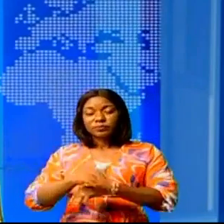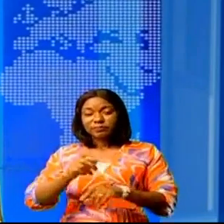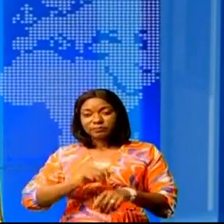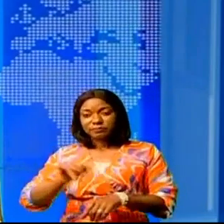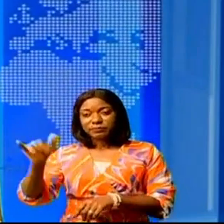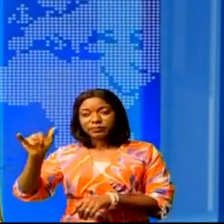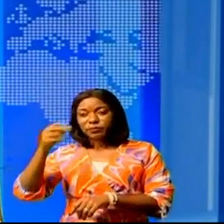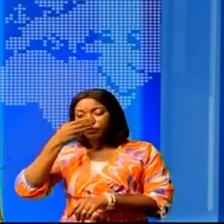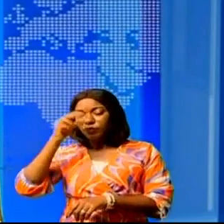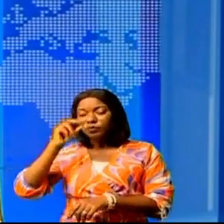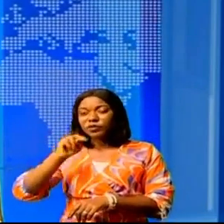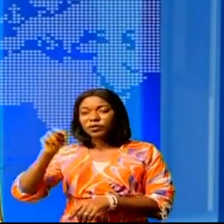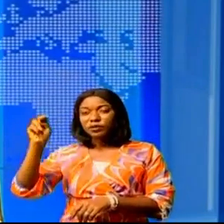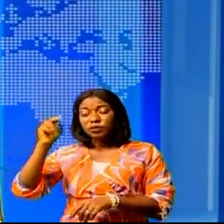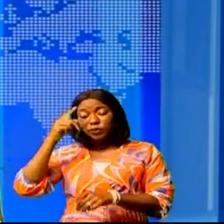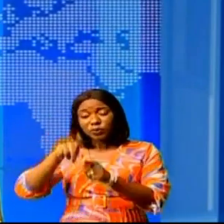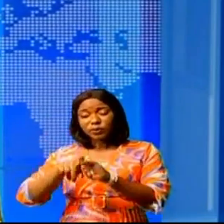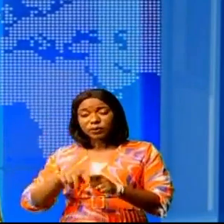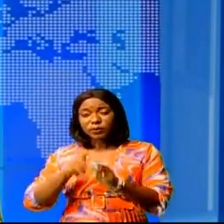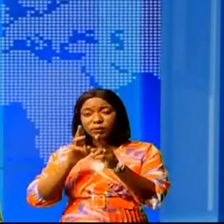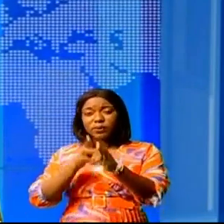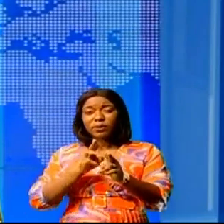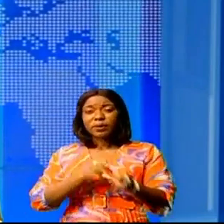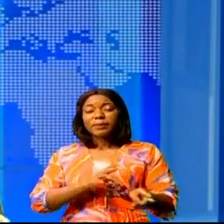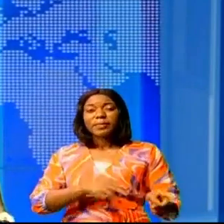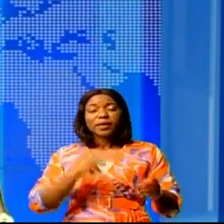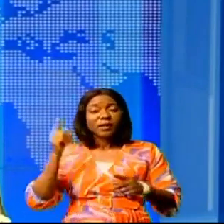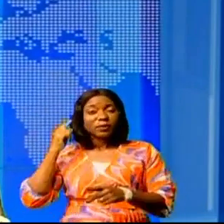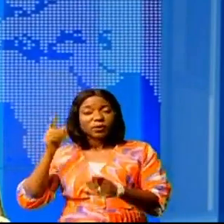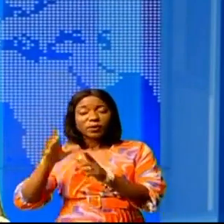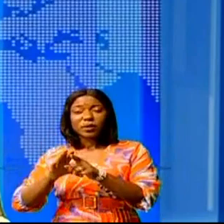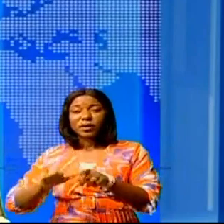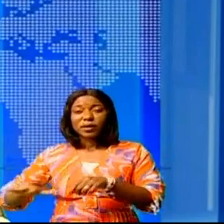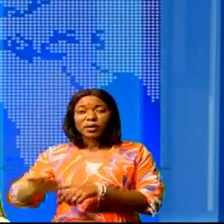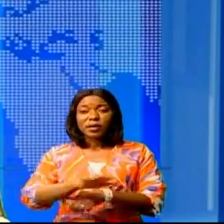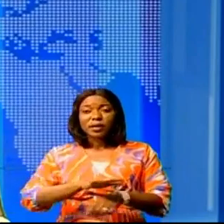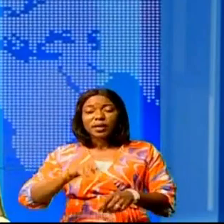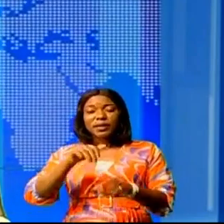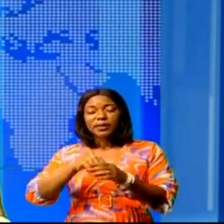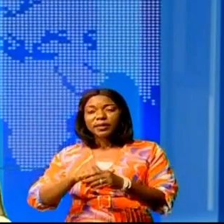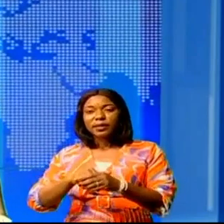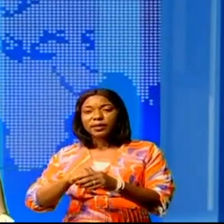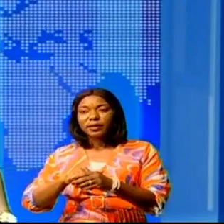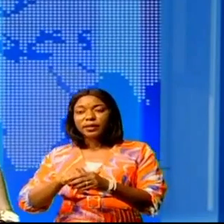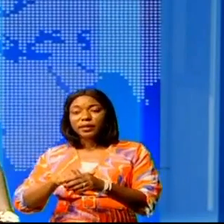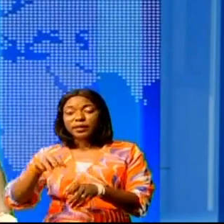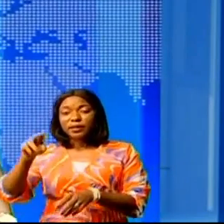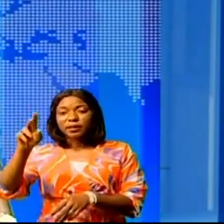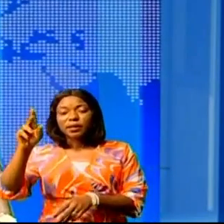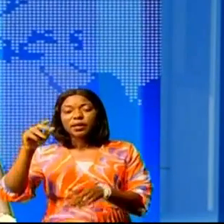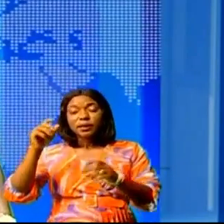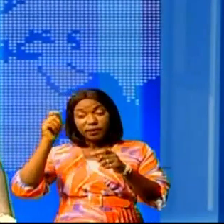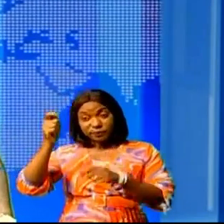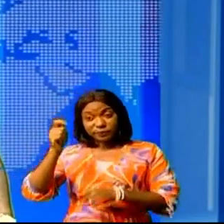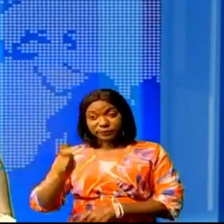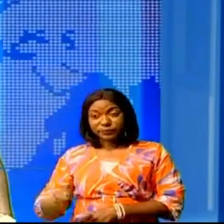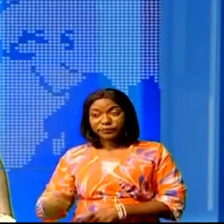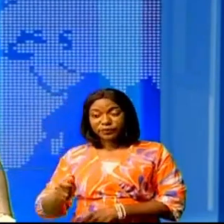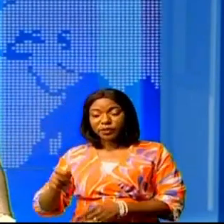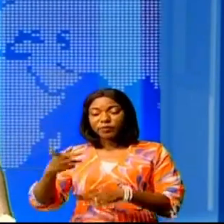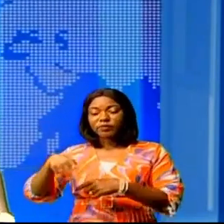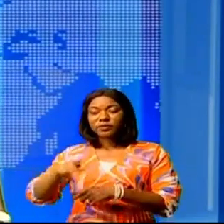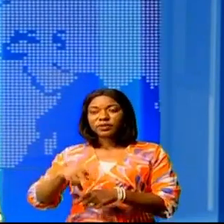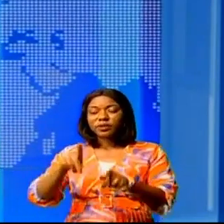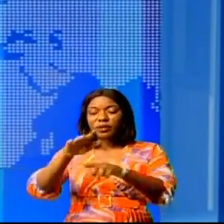Nord Kivu où les coups de feu se font entendre à Tianzhou. Les autorités militaires et